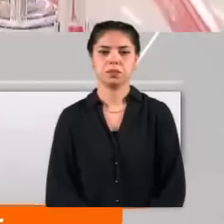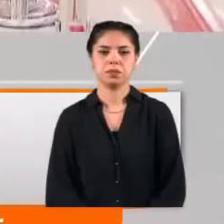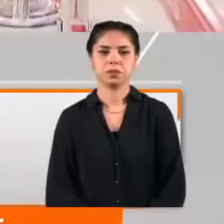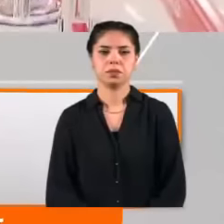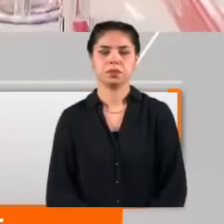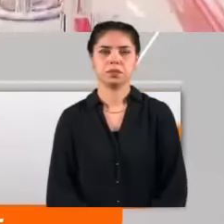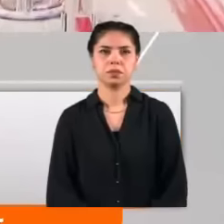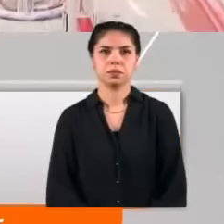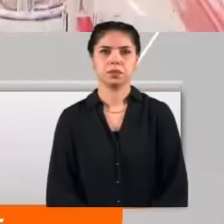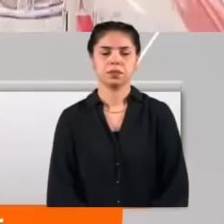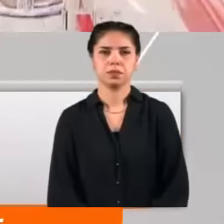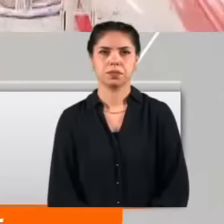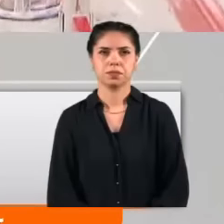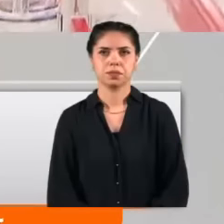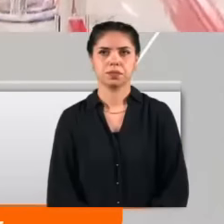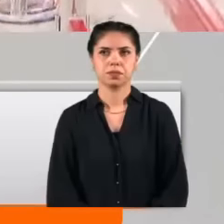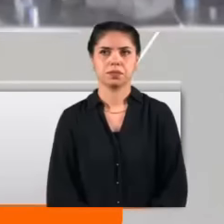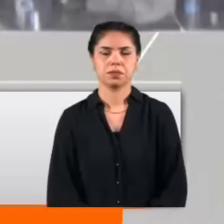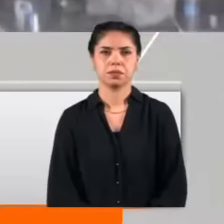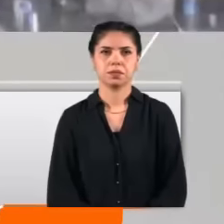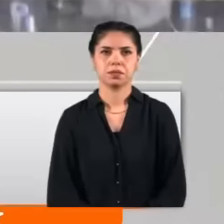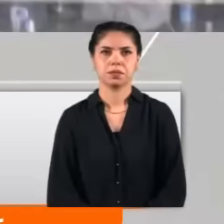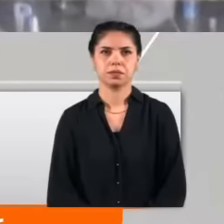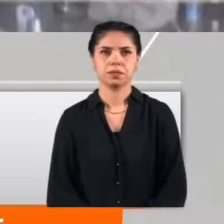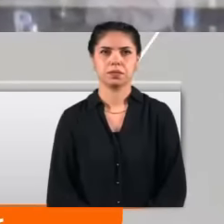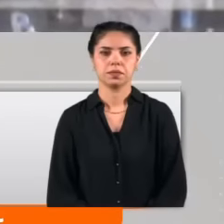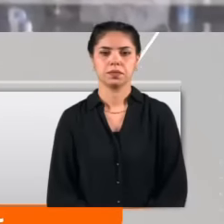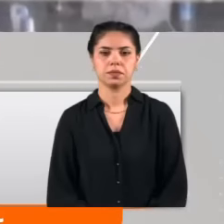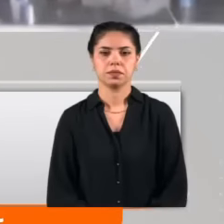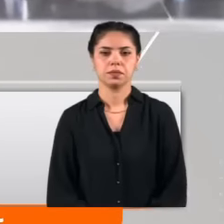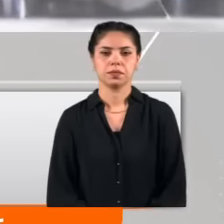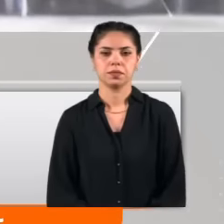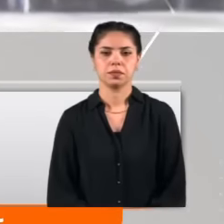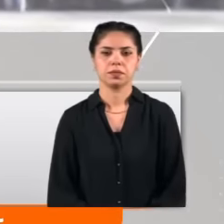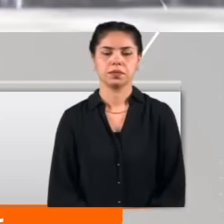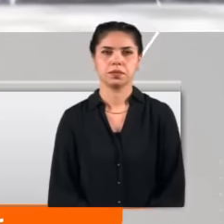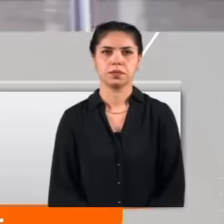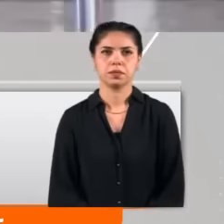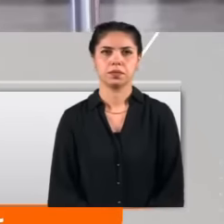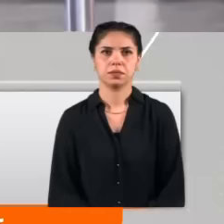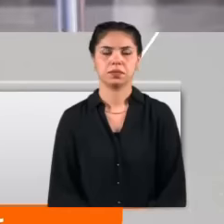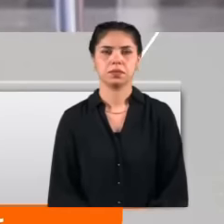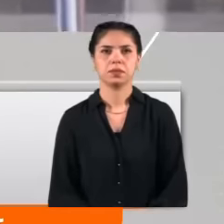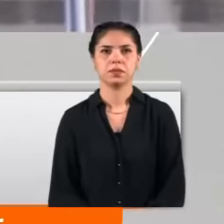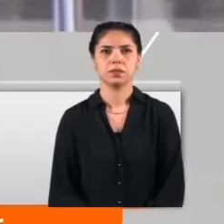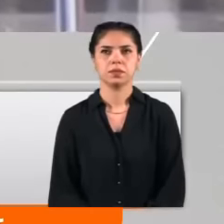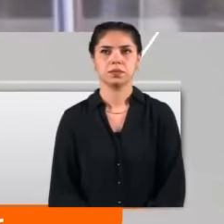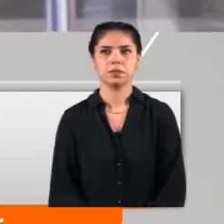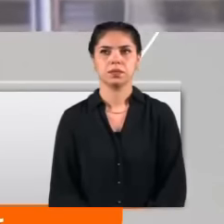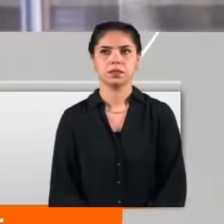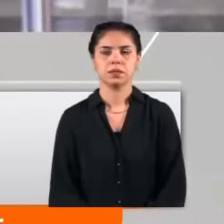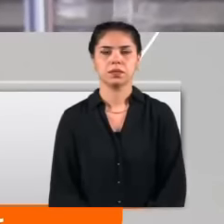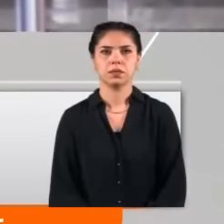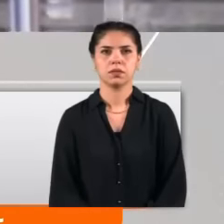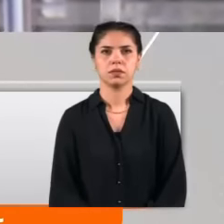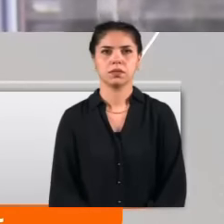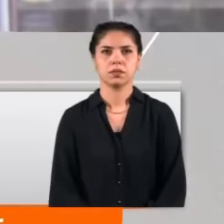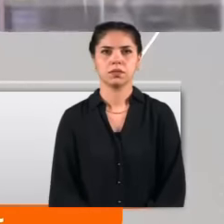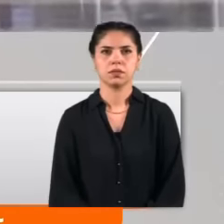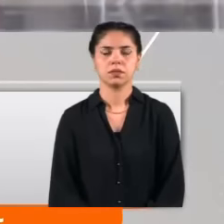Etkilenen sistemlerle ilgili kurumlarla derhal irtibata geçtik. Bazı kurumlarımız da hemen